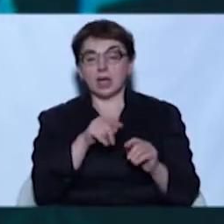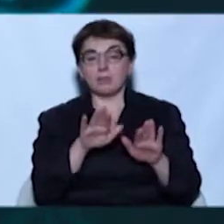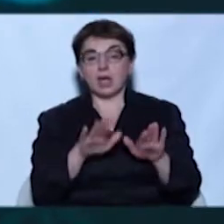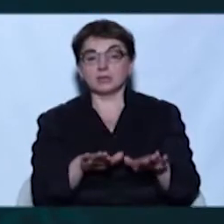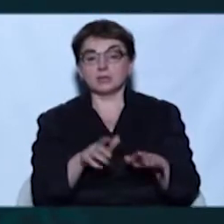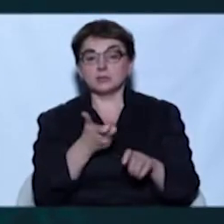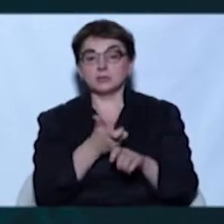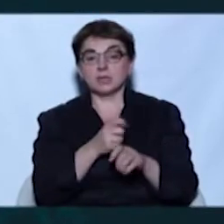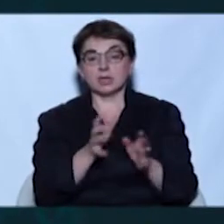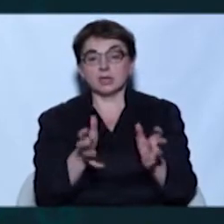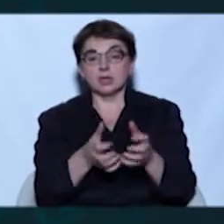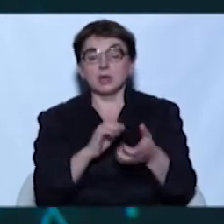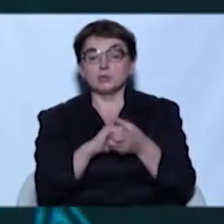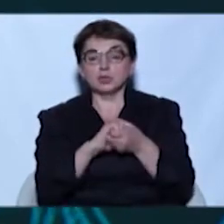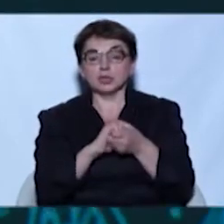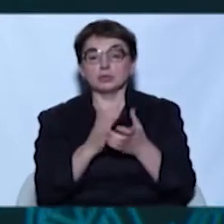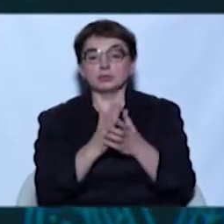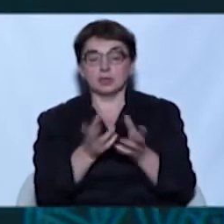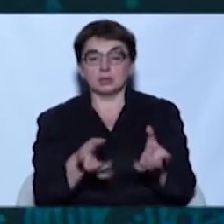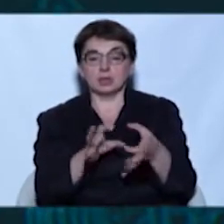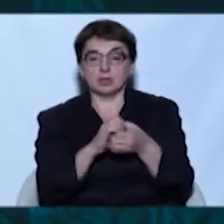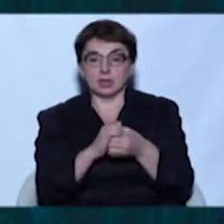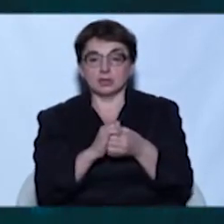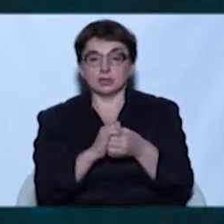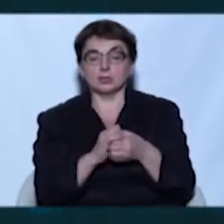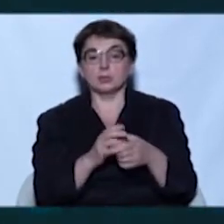ადგილებში ძალიან მჭიდროდ არის ერთმანეთთან გადაჭდობილი.